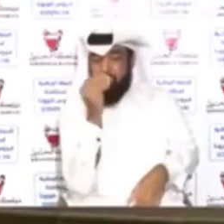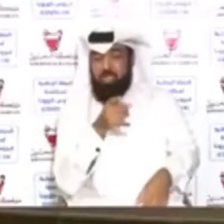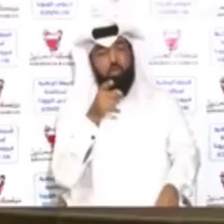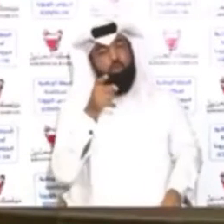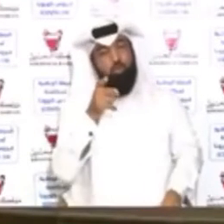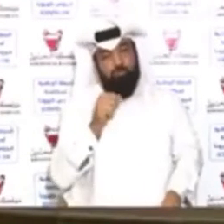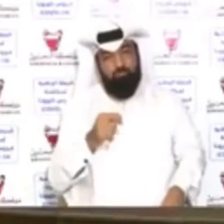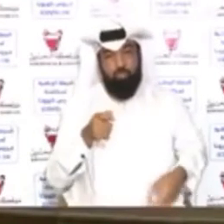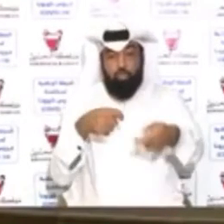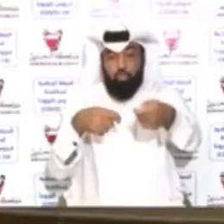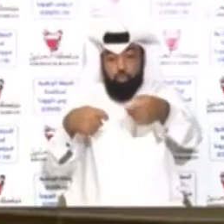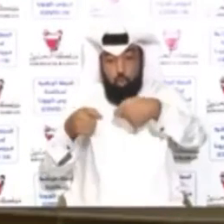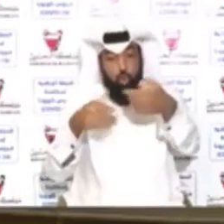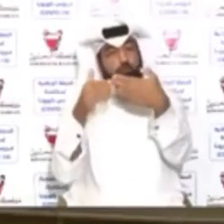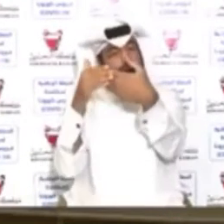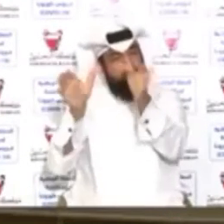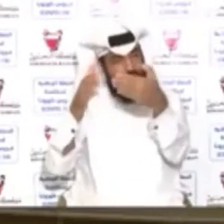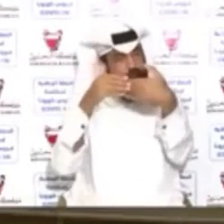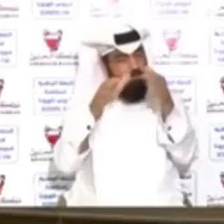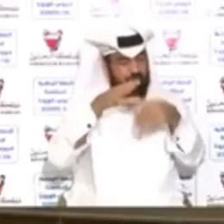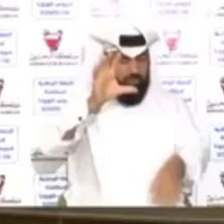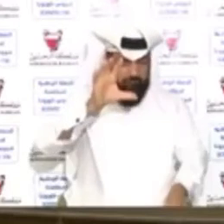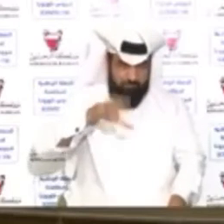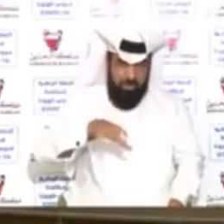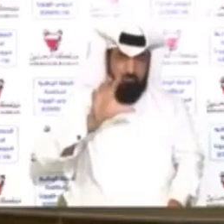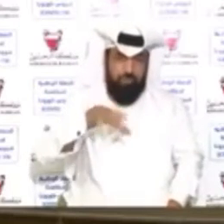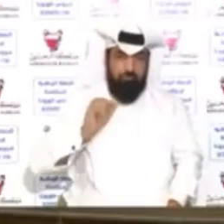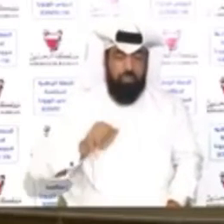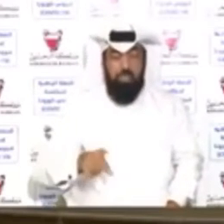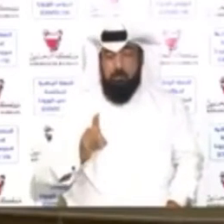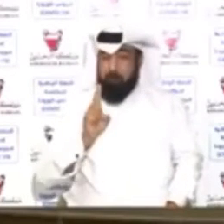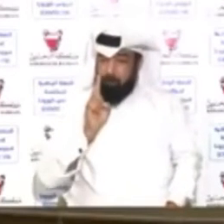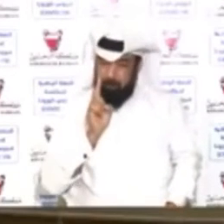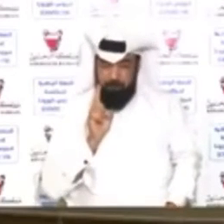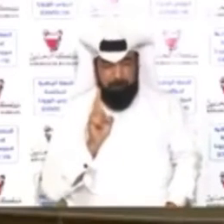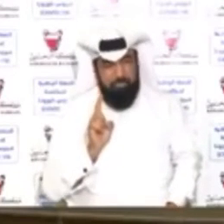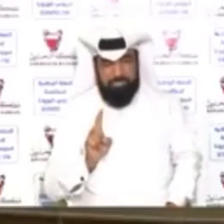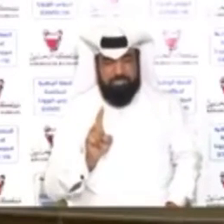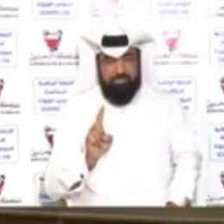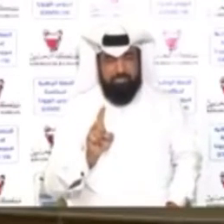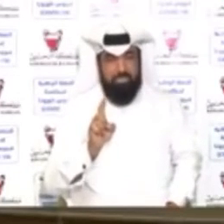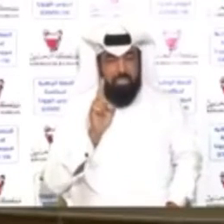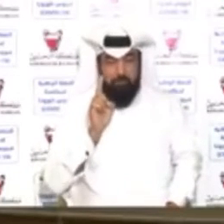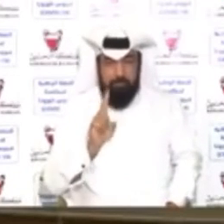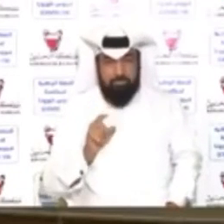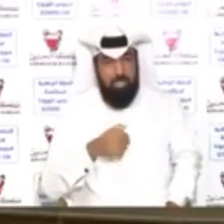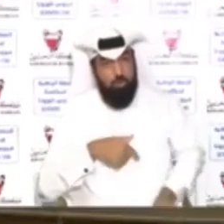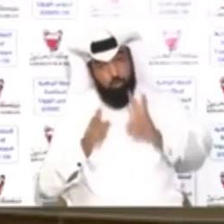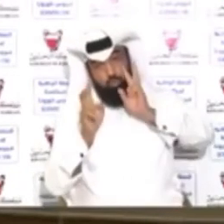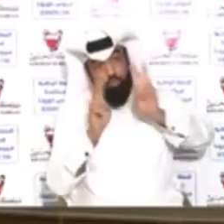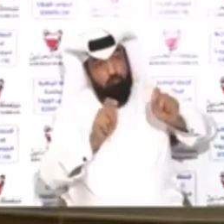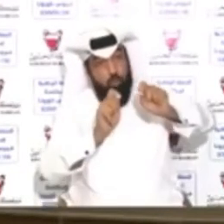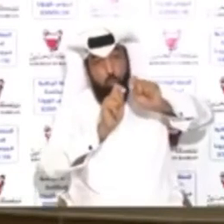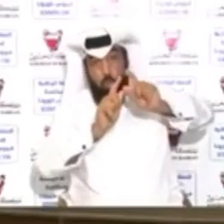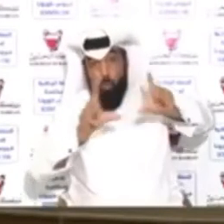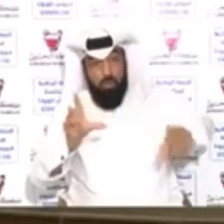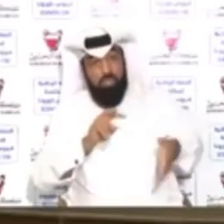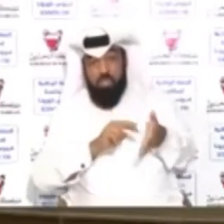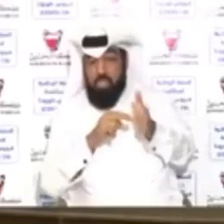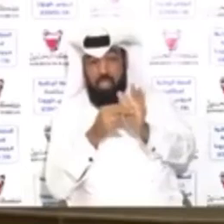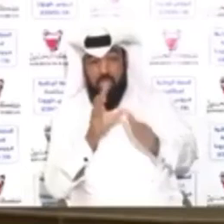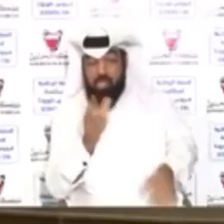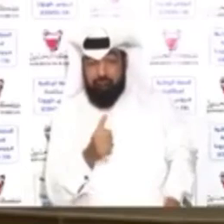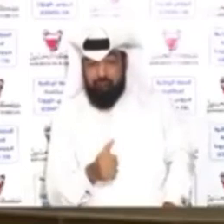الأسواق مفتوحة والأماكن العامة الاجتماعية مفتوحة، ولكن وجدنا عامة مع الرصد أن أغلب الحالات كانت